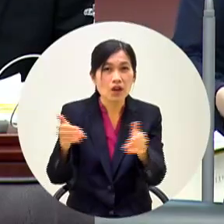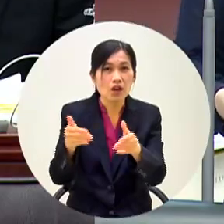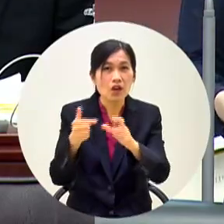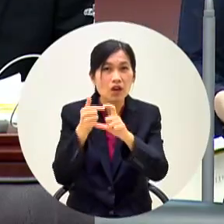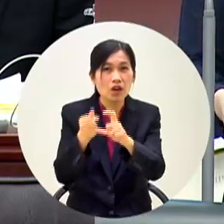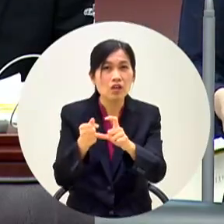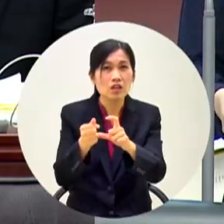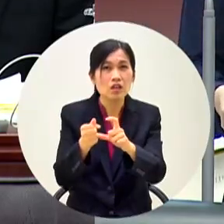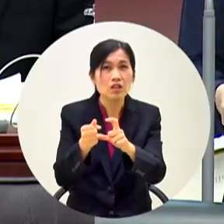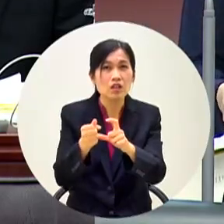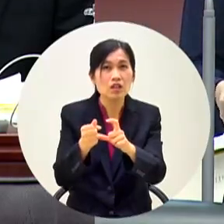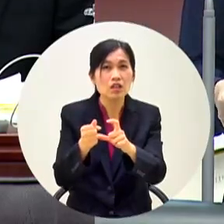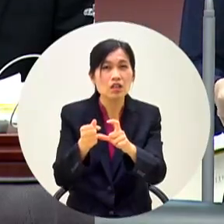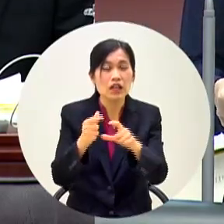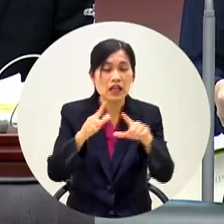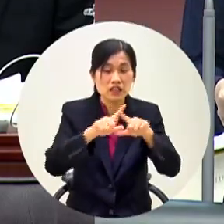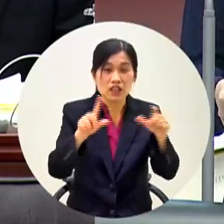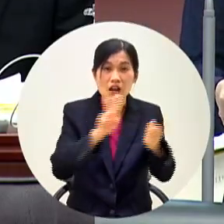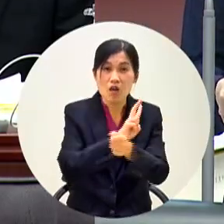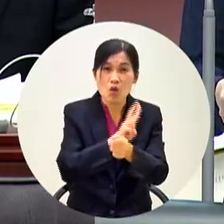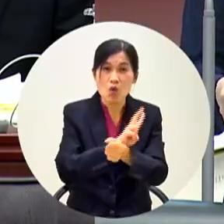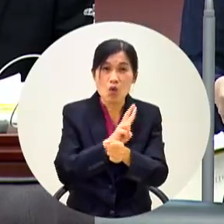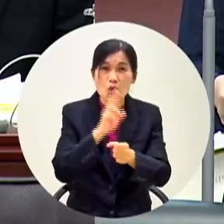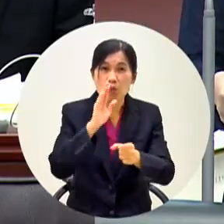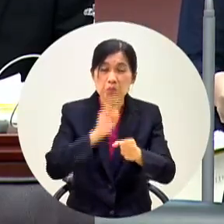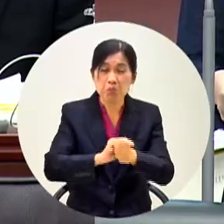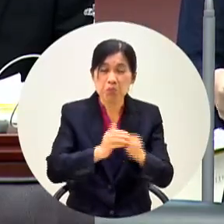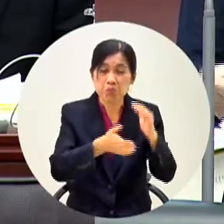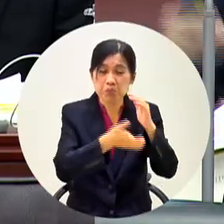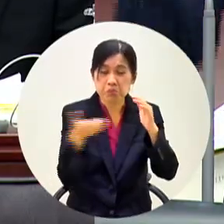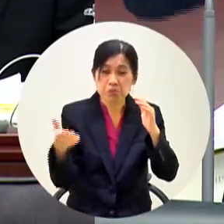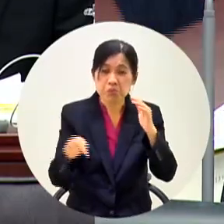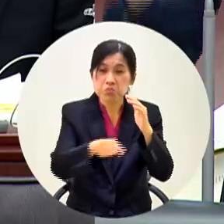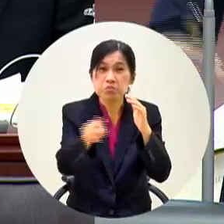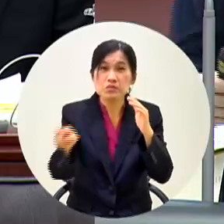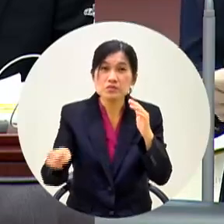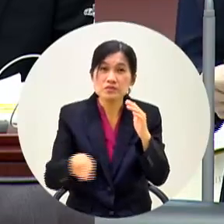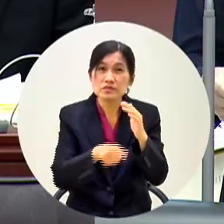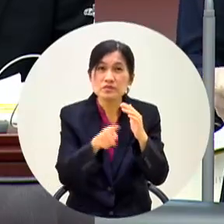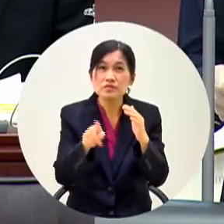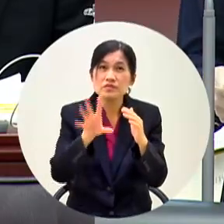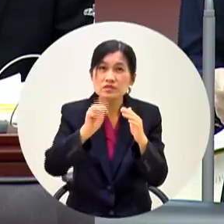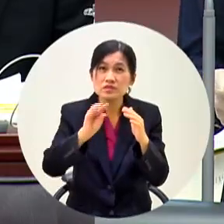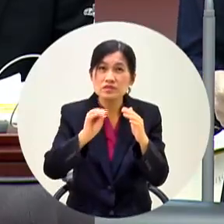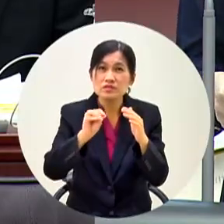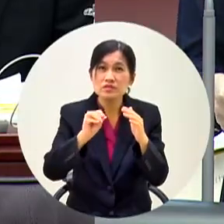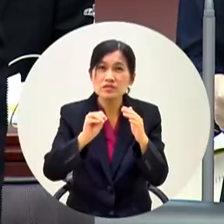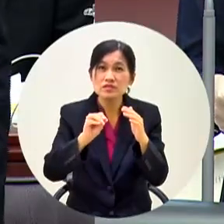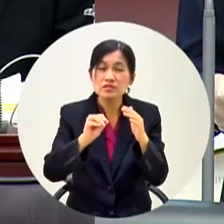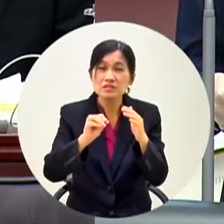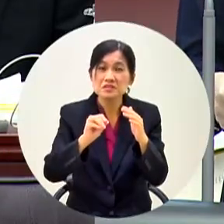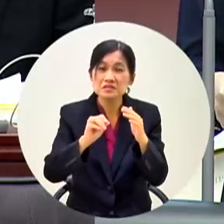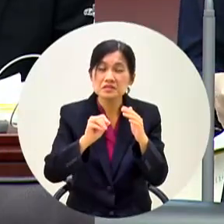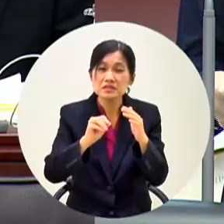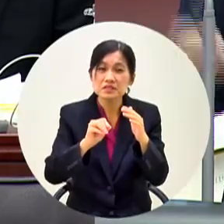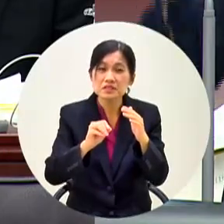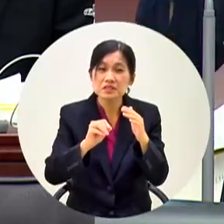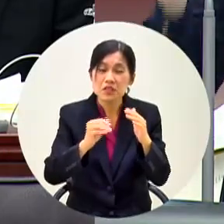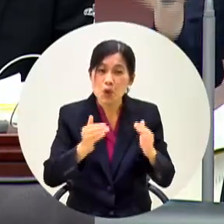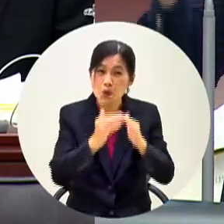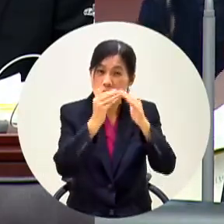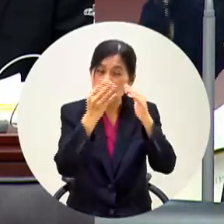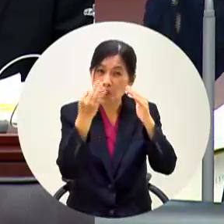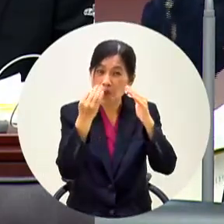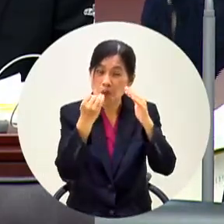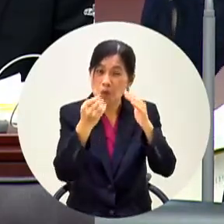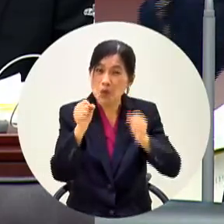话，大林埔的迁村范围内是不是有比较高的这个容积跟建蔽率的部分，让